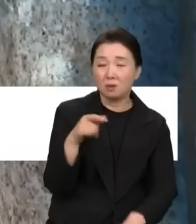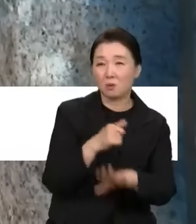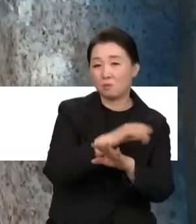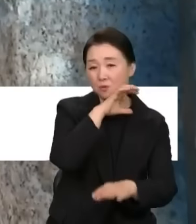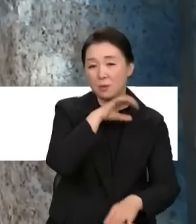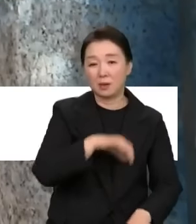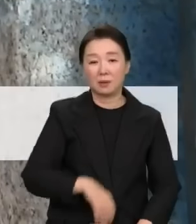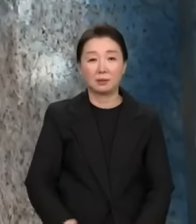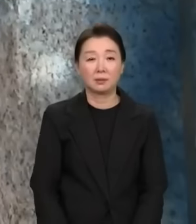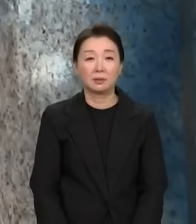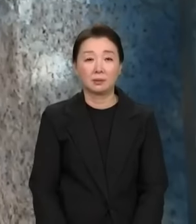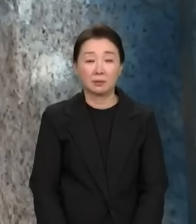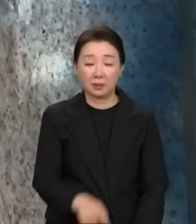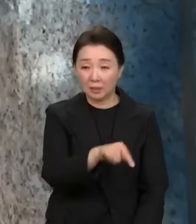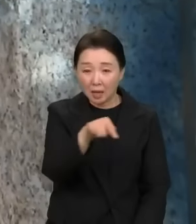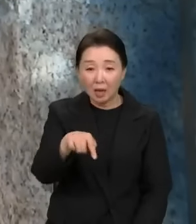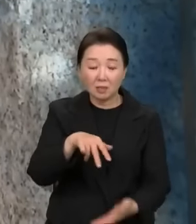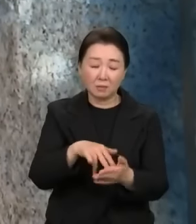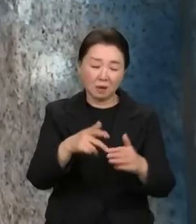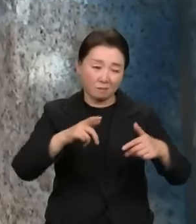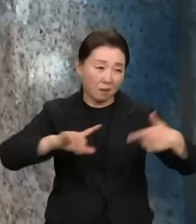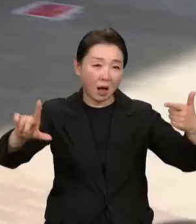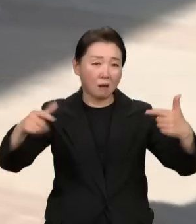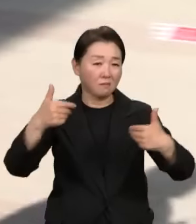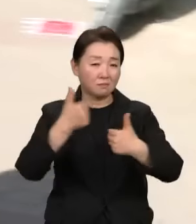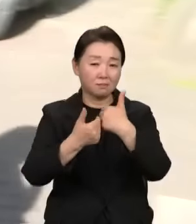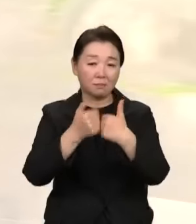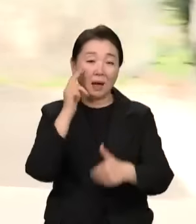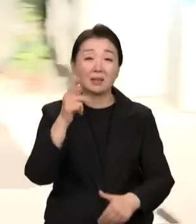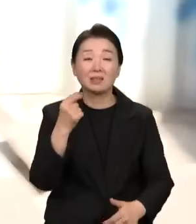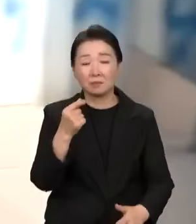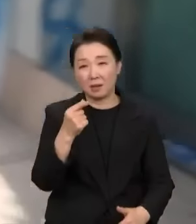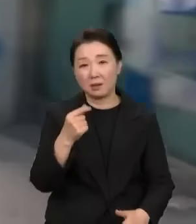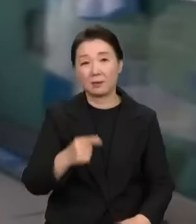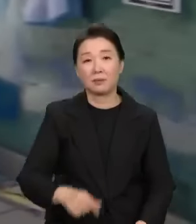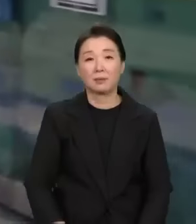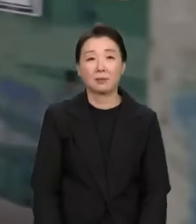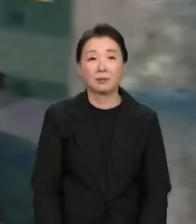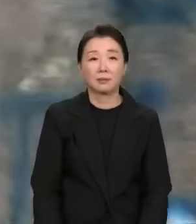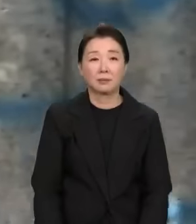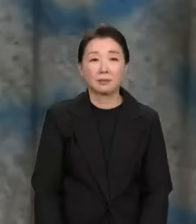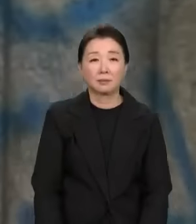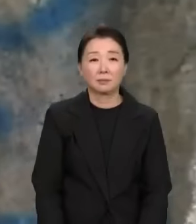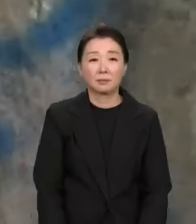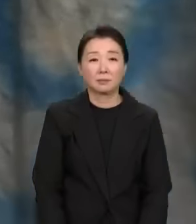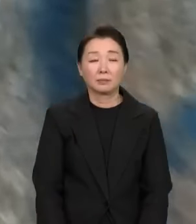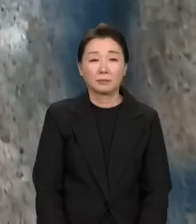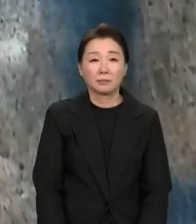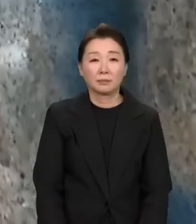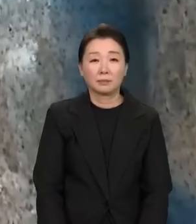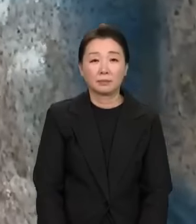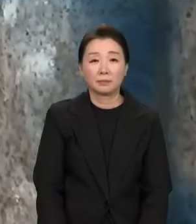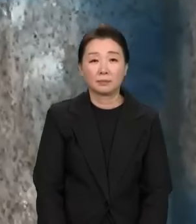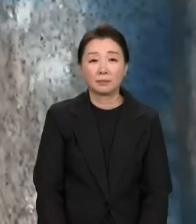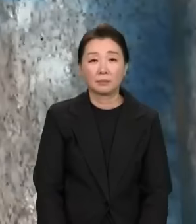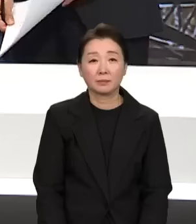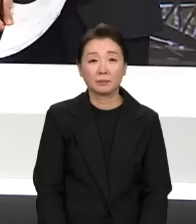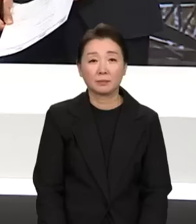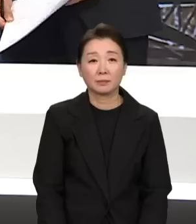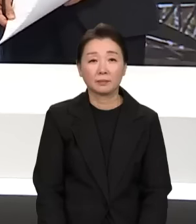반발했습니다. 양측의 입장이 첨예하게 부딪히면서 갈등은 더 커지고 있습니다. JTBC 한민정입니다.